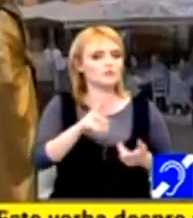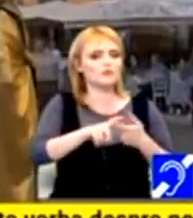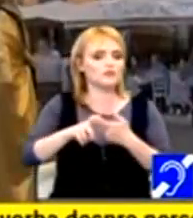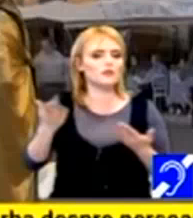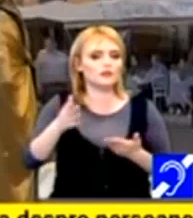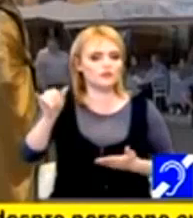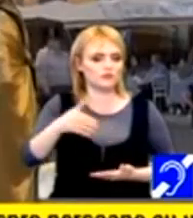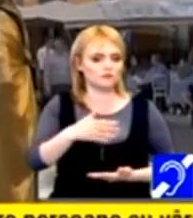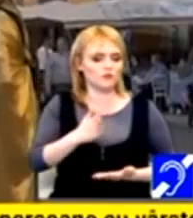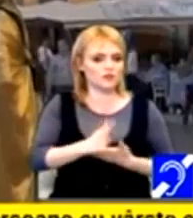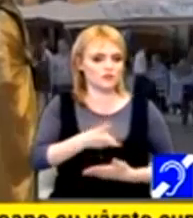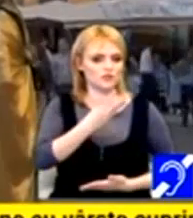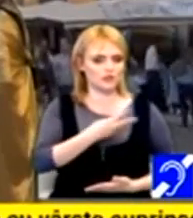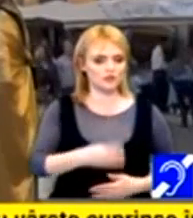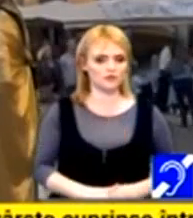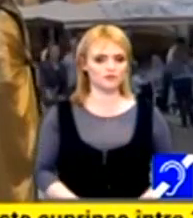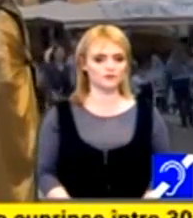să nu profităm de ele.